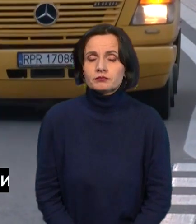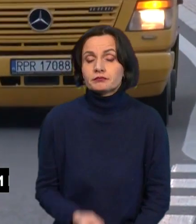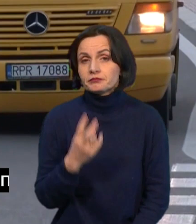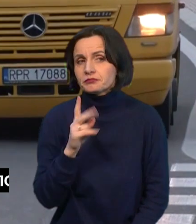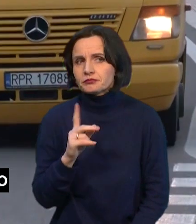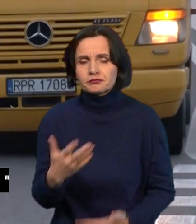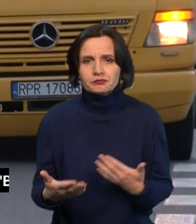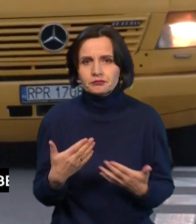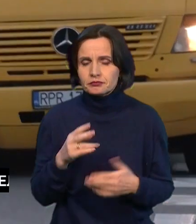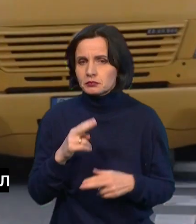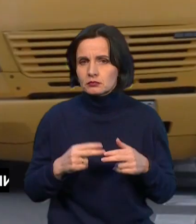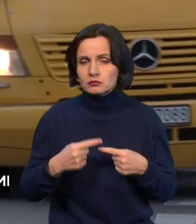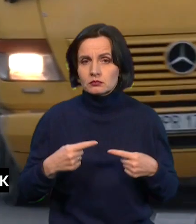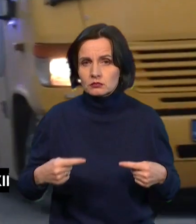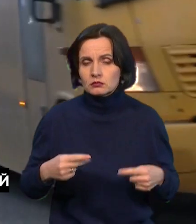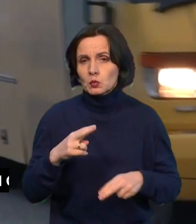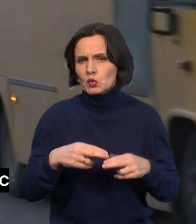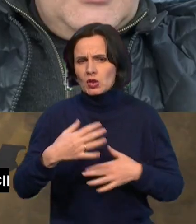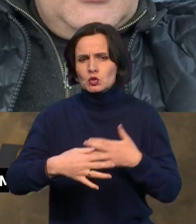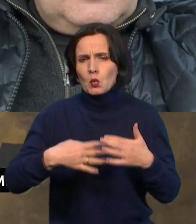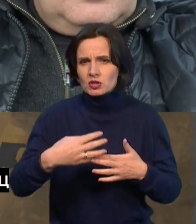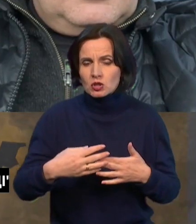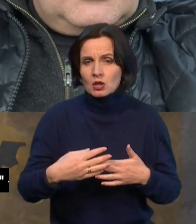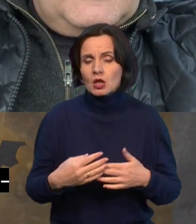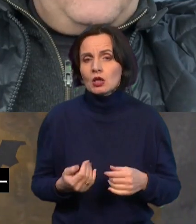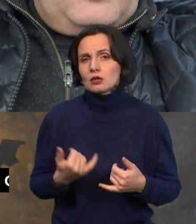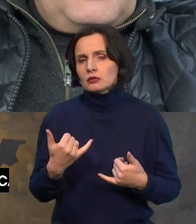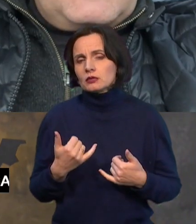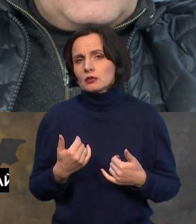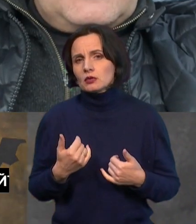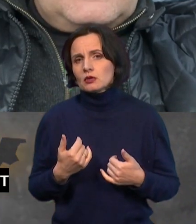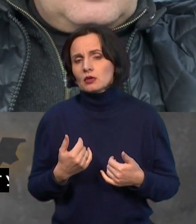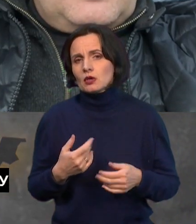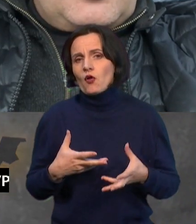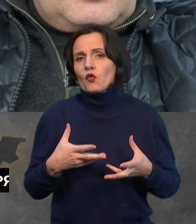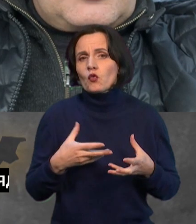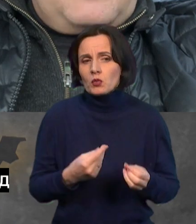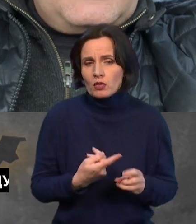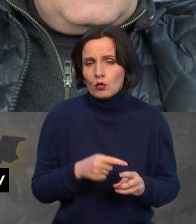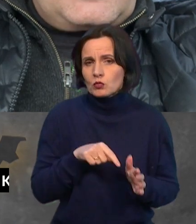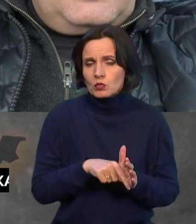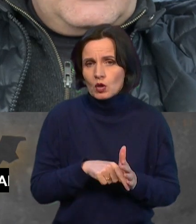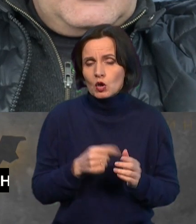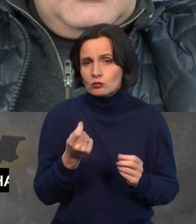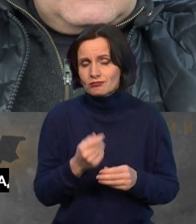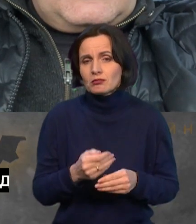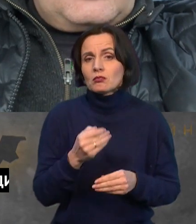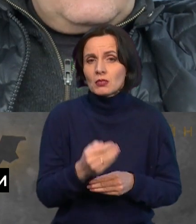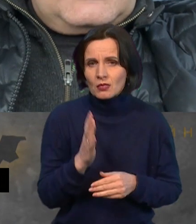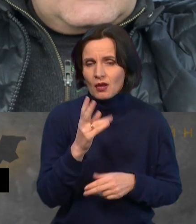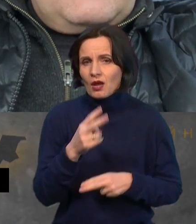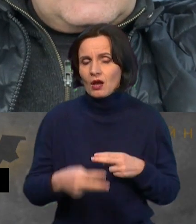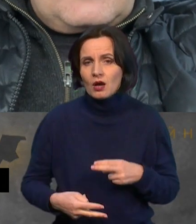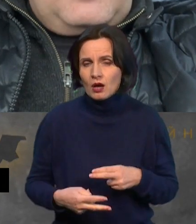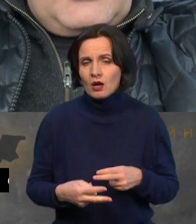що стосується будівельних матеріалів, будівельних сумішів, то воно позначилося на тому, що трошки пізніше буде